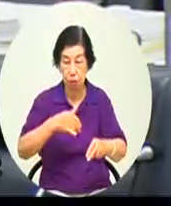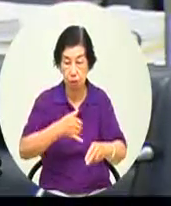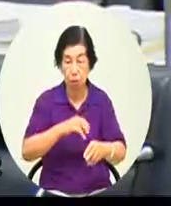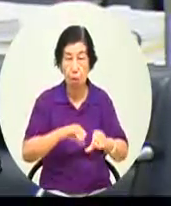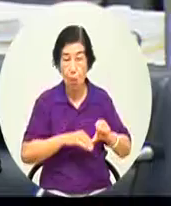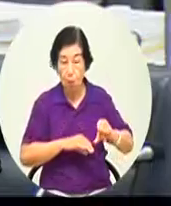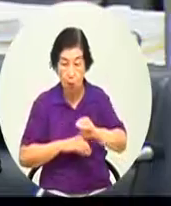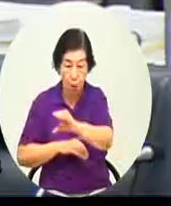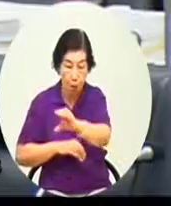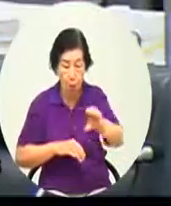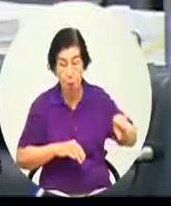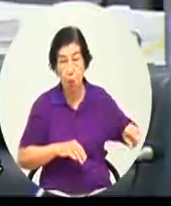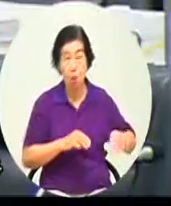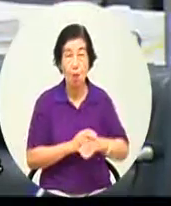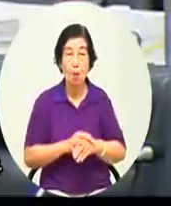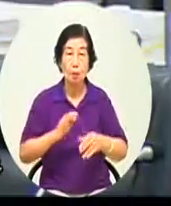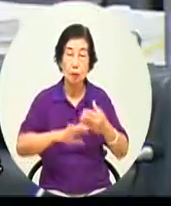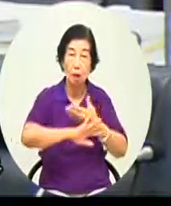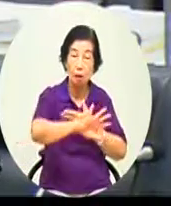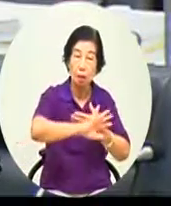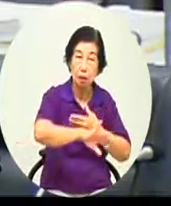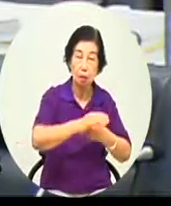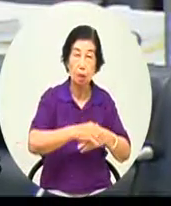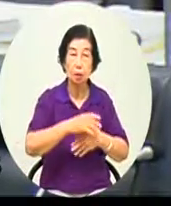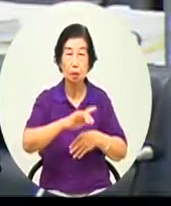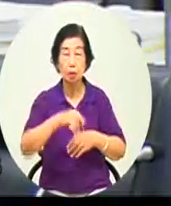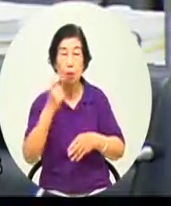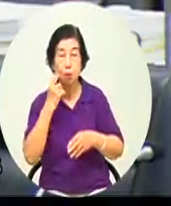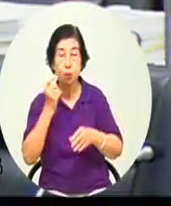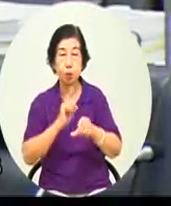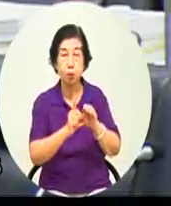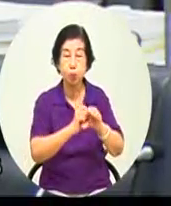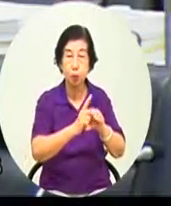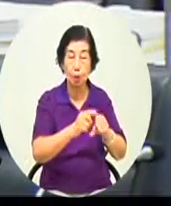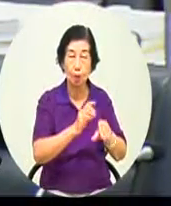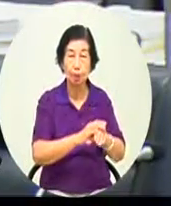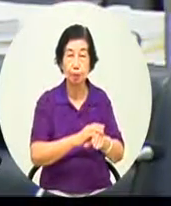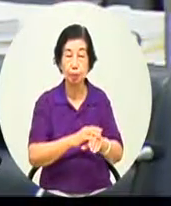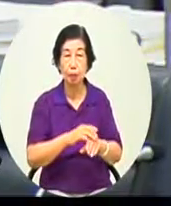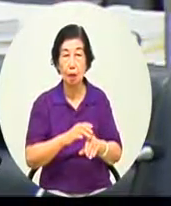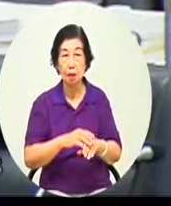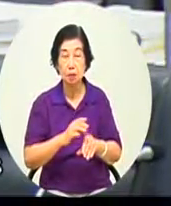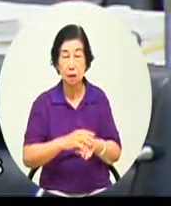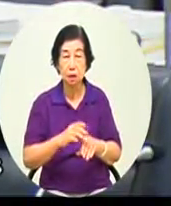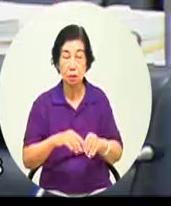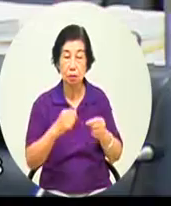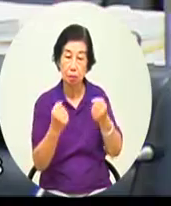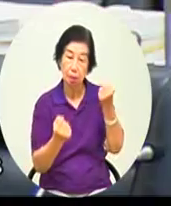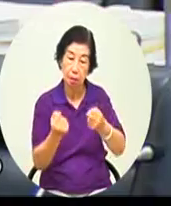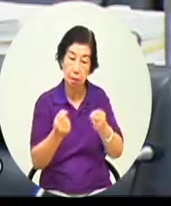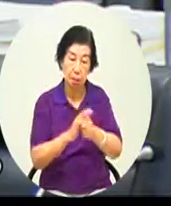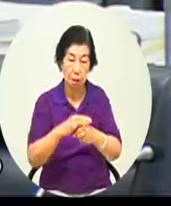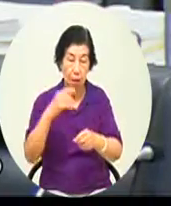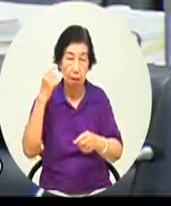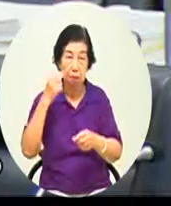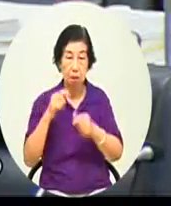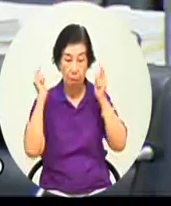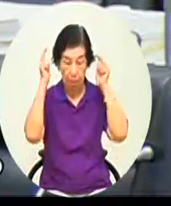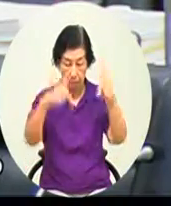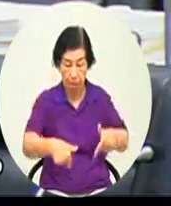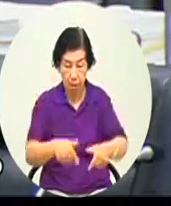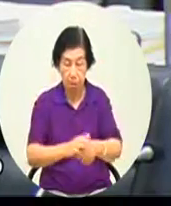竞争，又一个 Uber 黑海在被竞争，那你问蒋大哥一天是要赚多少钱，要赚多少